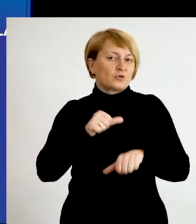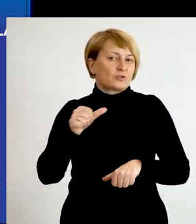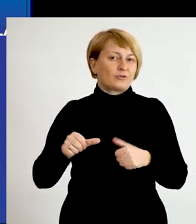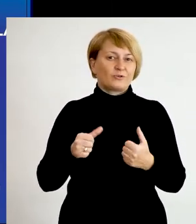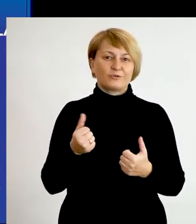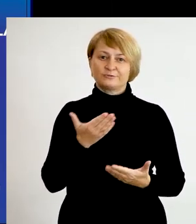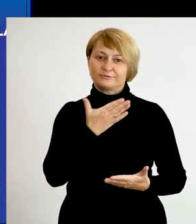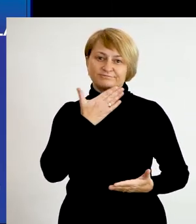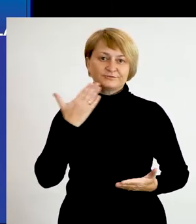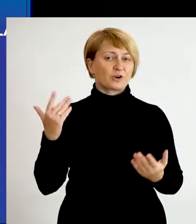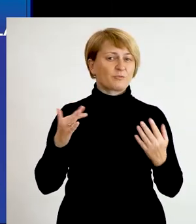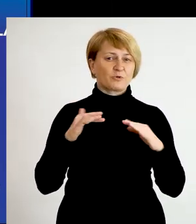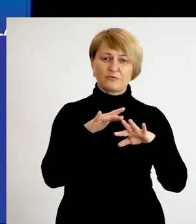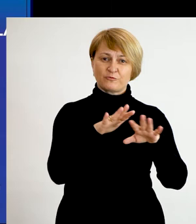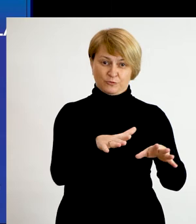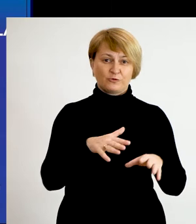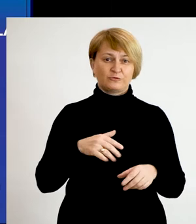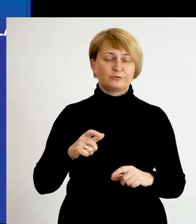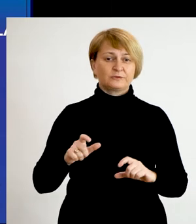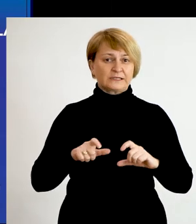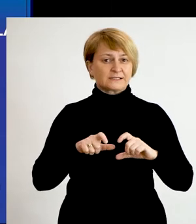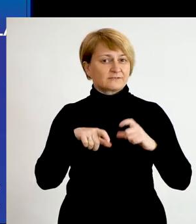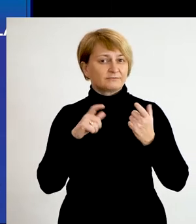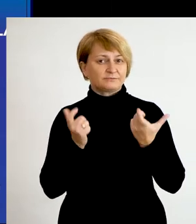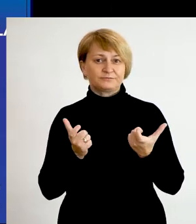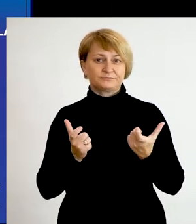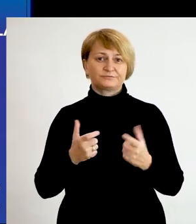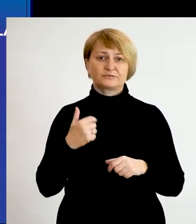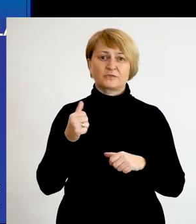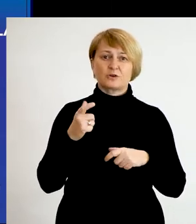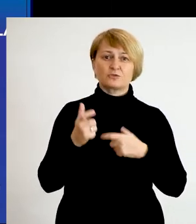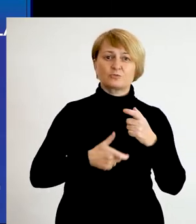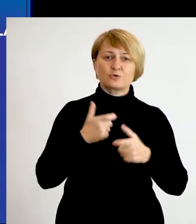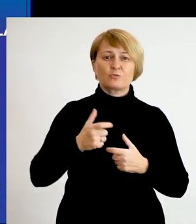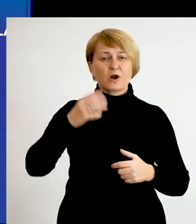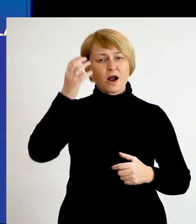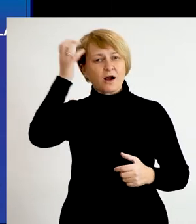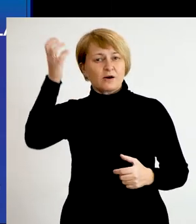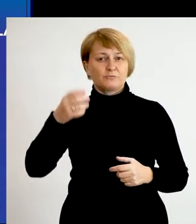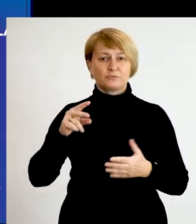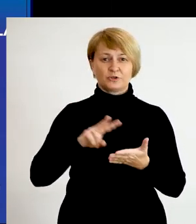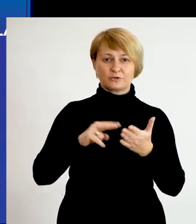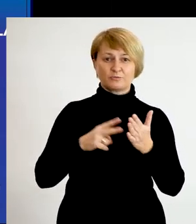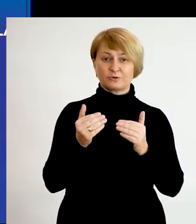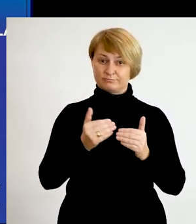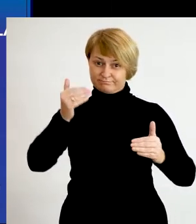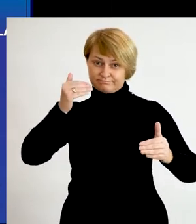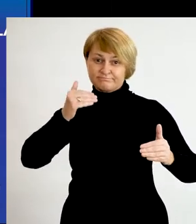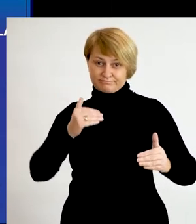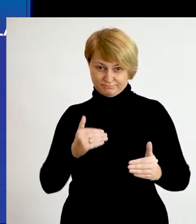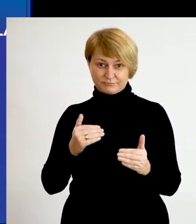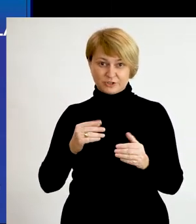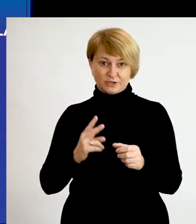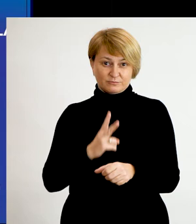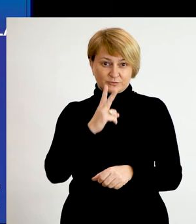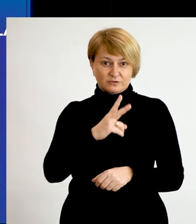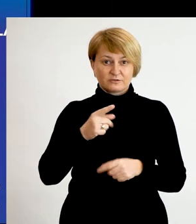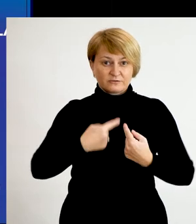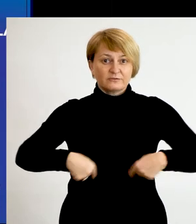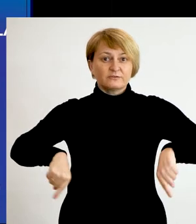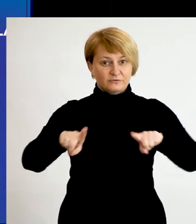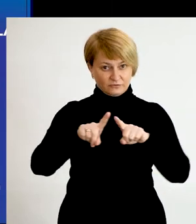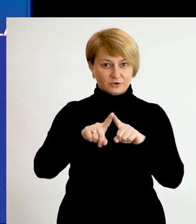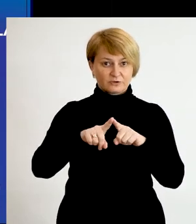z niezależnych od nas powodów, tak trzeba to powiedzieć, sprawił, że ambitne plany, które mieliśmy przed przystąpieniem